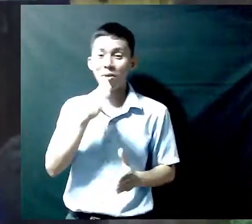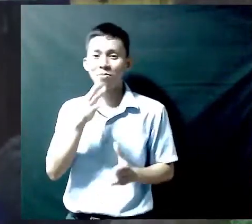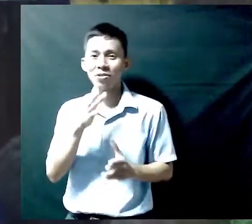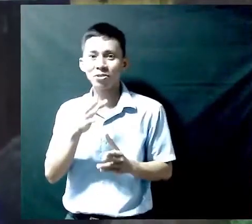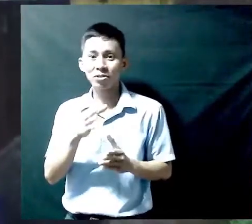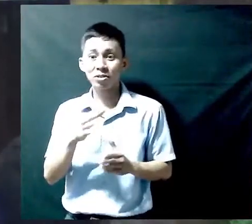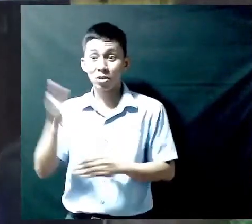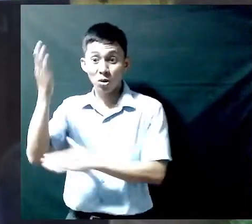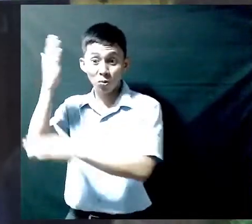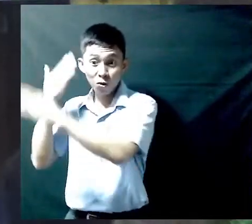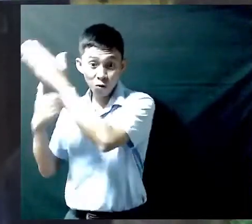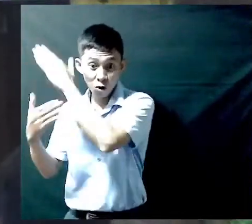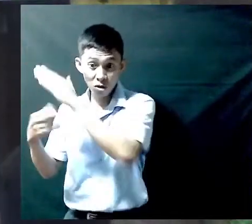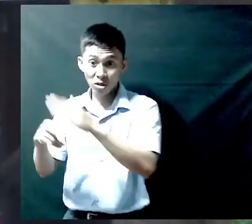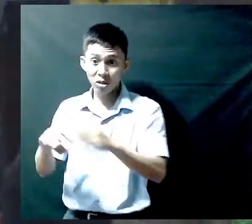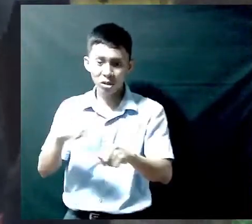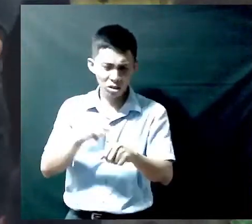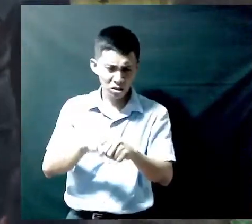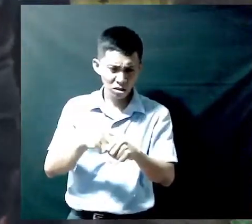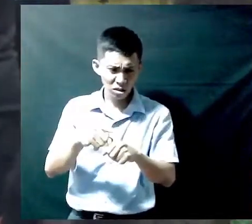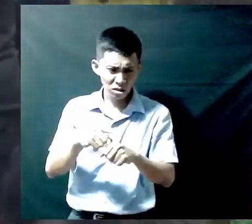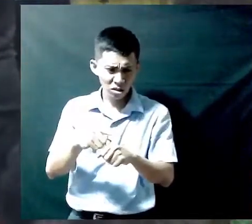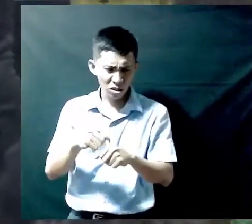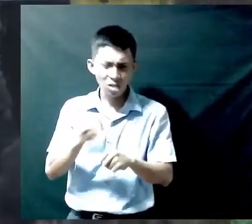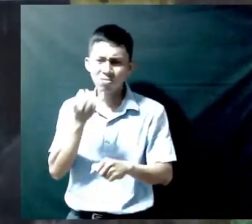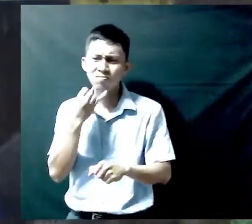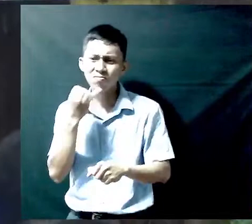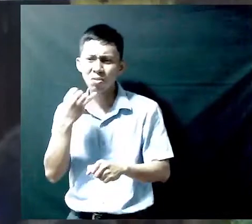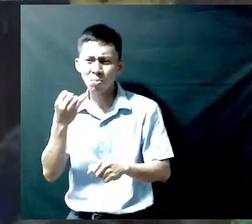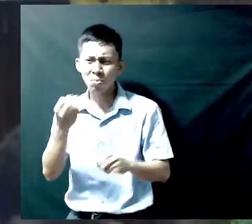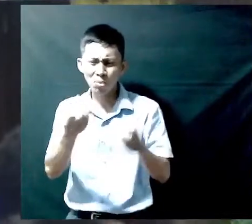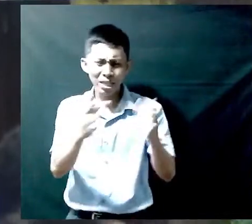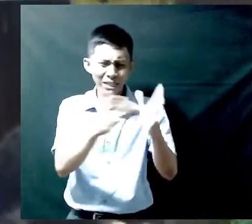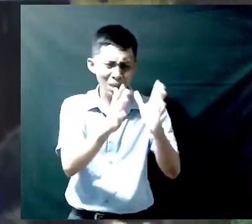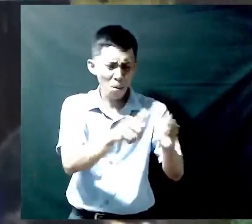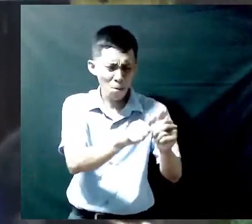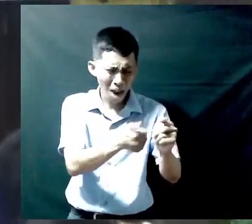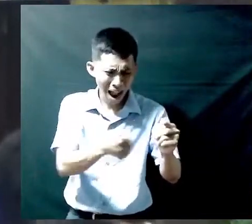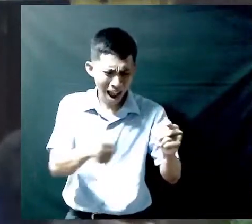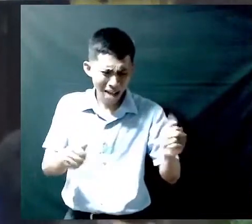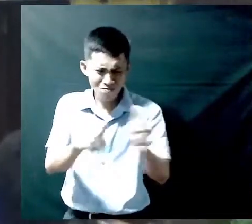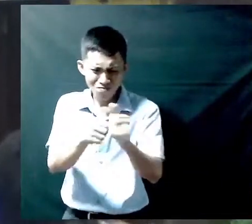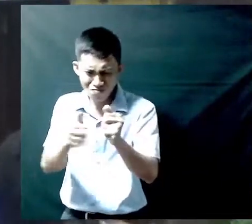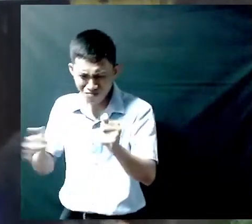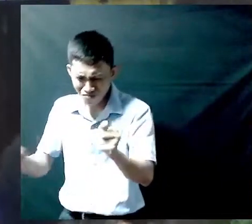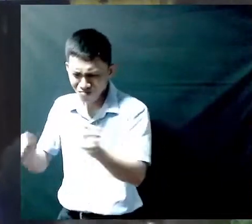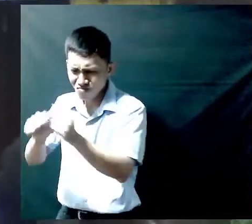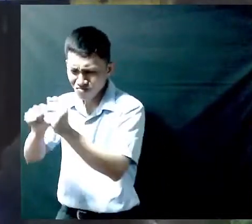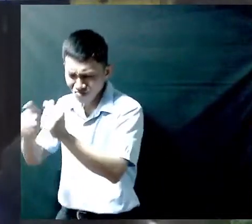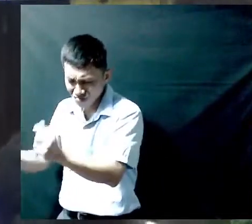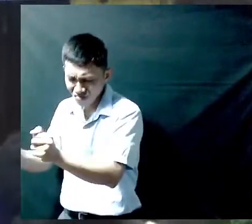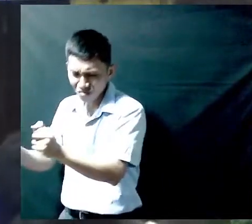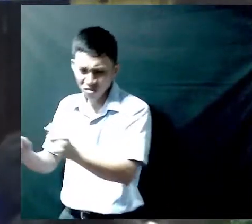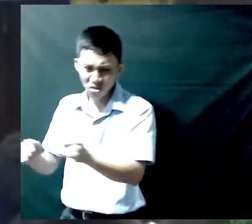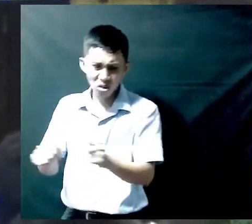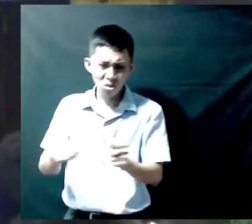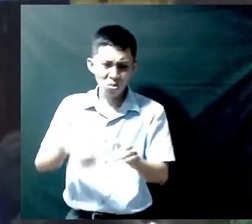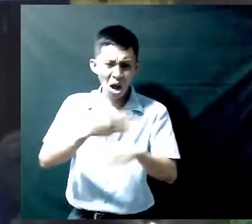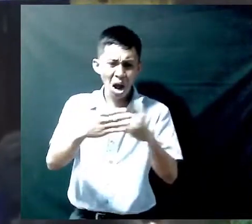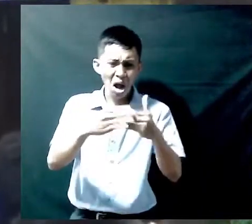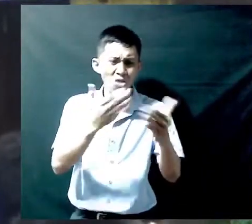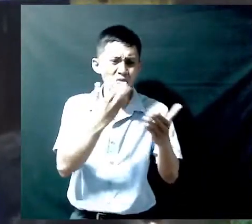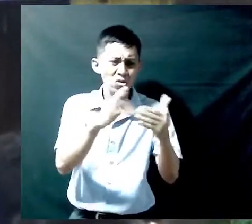nung time na yon na ang Israel po ay nag-backslide, magulo, wala yung Ark of the Covenant, yung mga